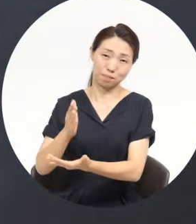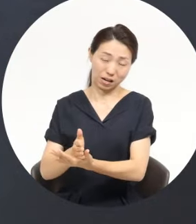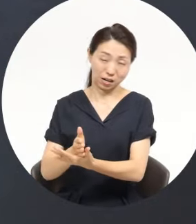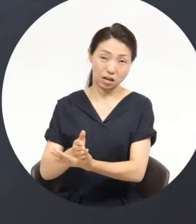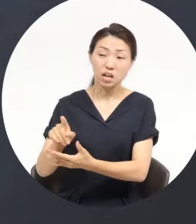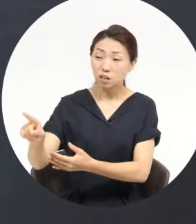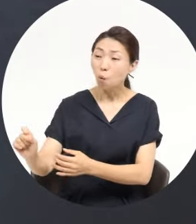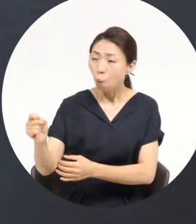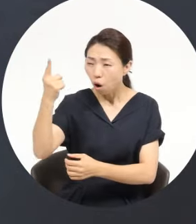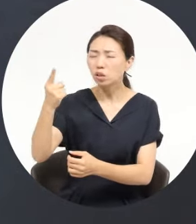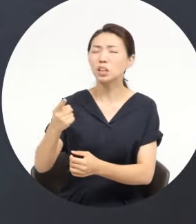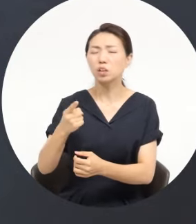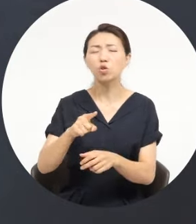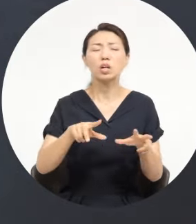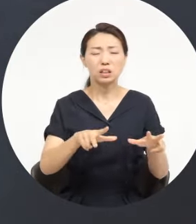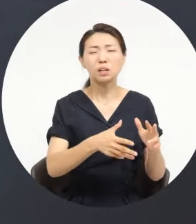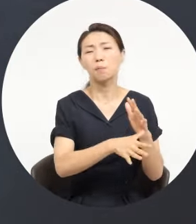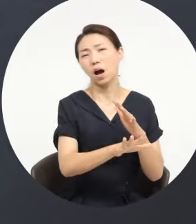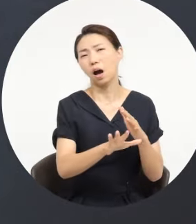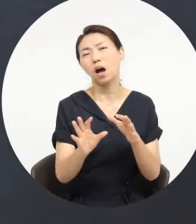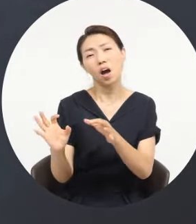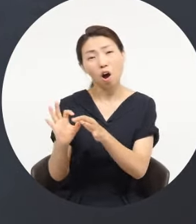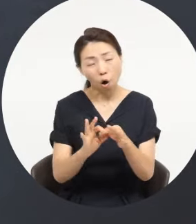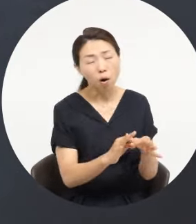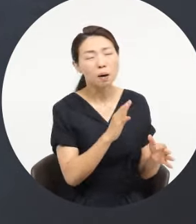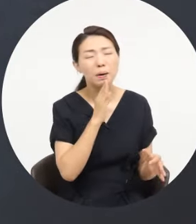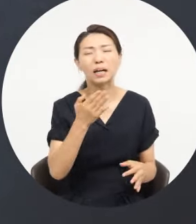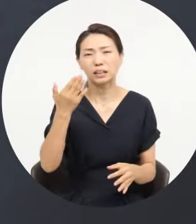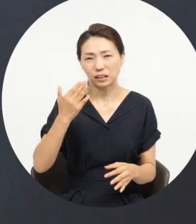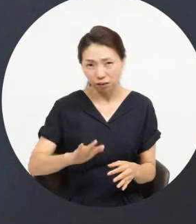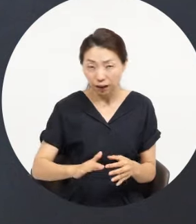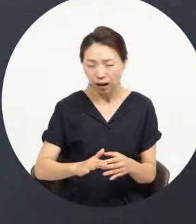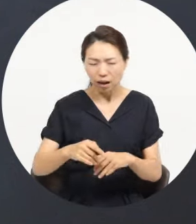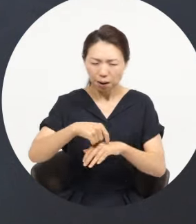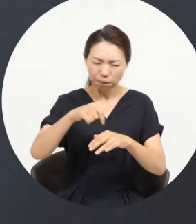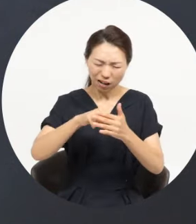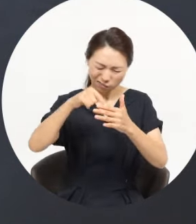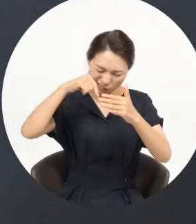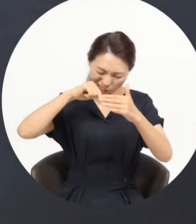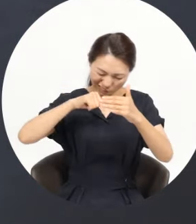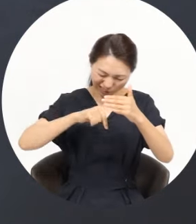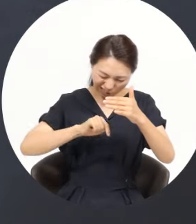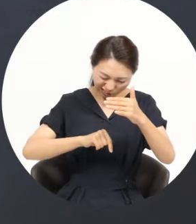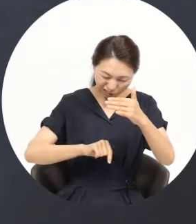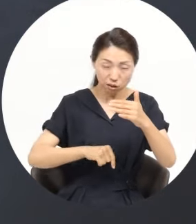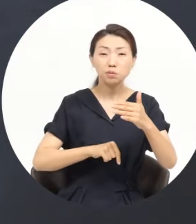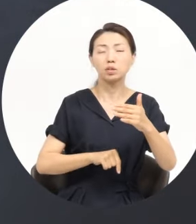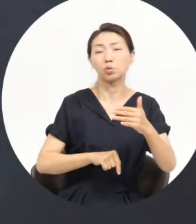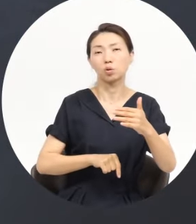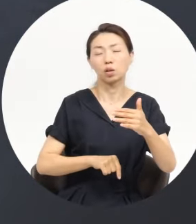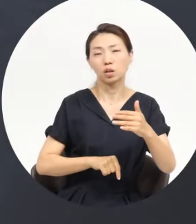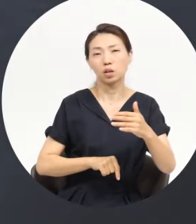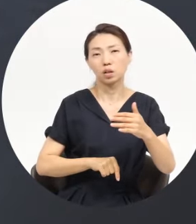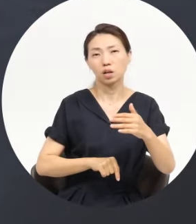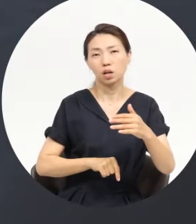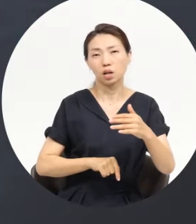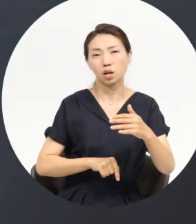생겼다 이렇게는 말할 수가 있습니다. 그러나 그 밑바닥에 원래 이런